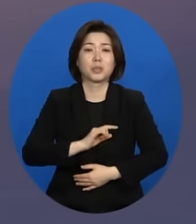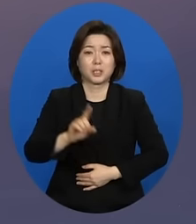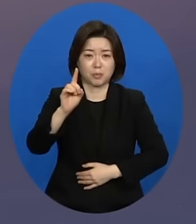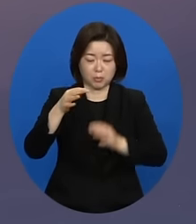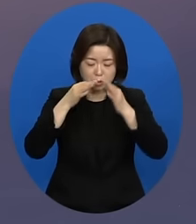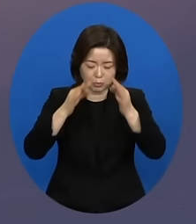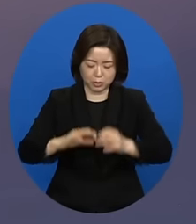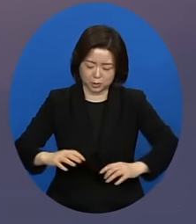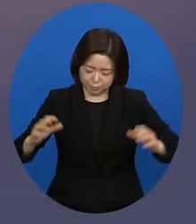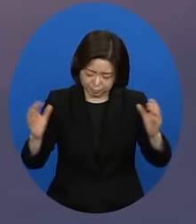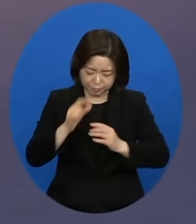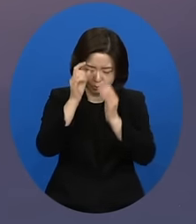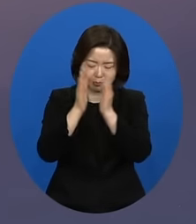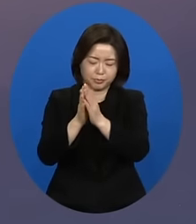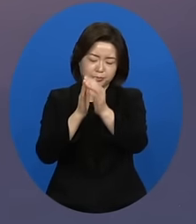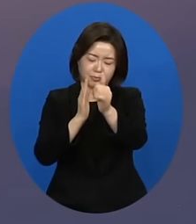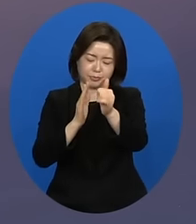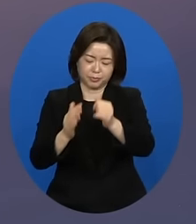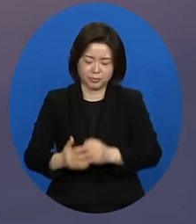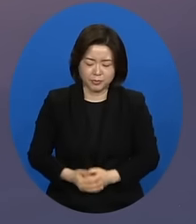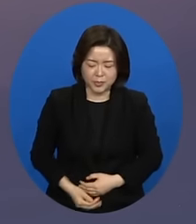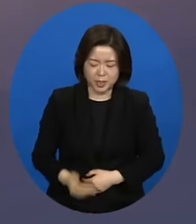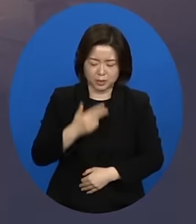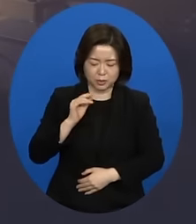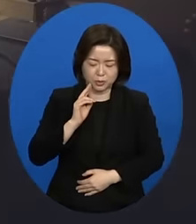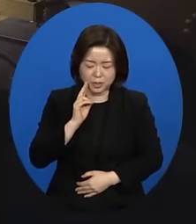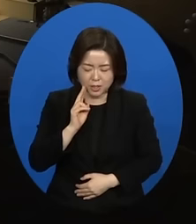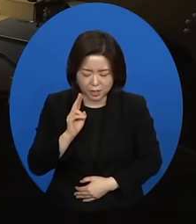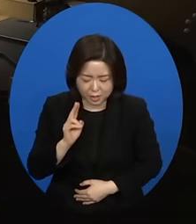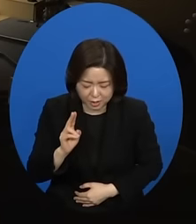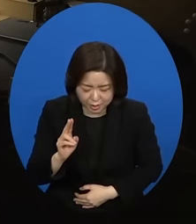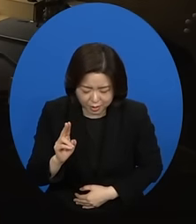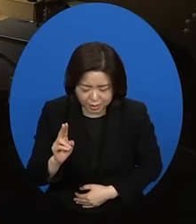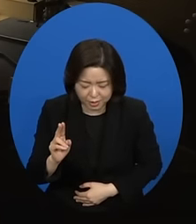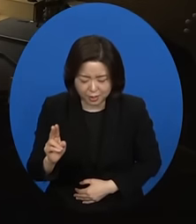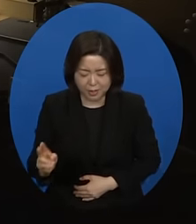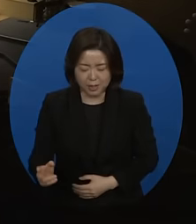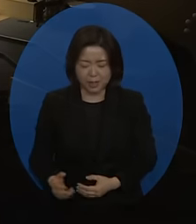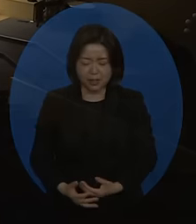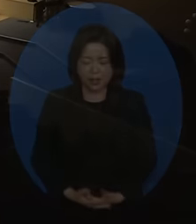부르고 합심하여 기도하겠습니다. 주여,